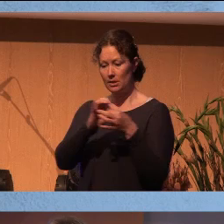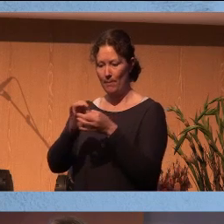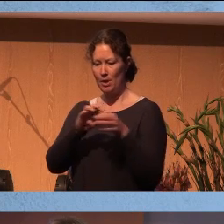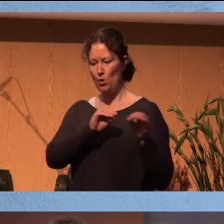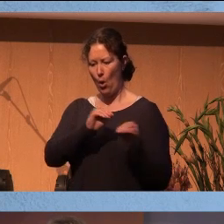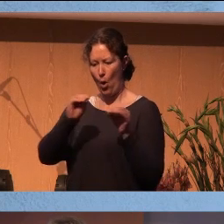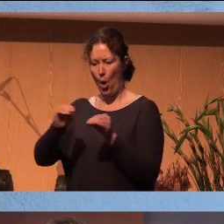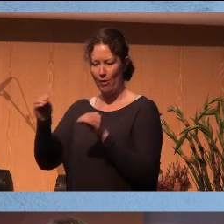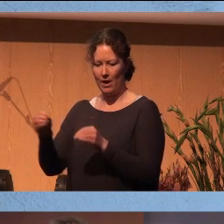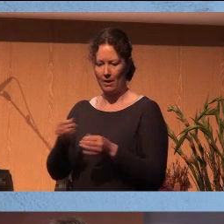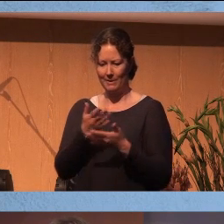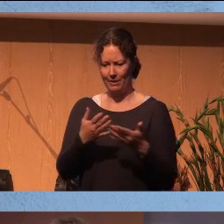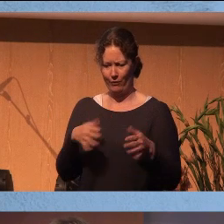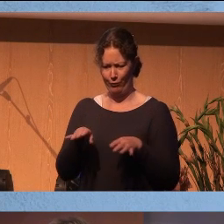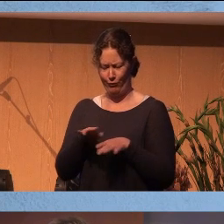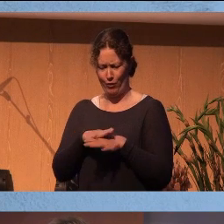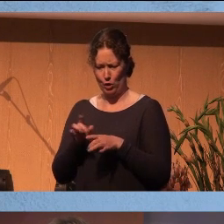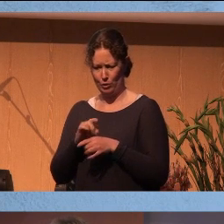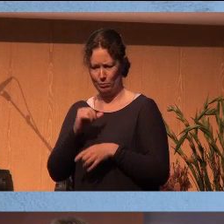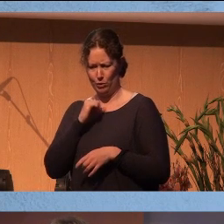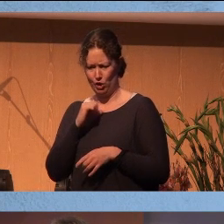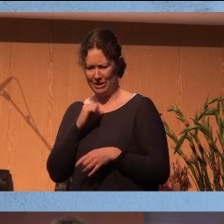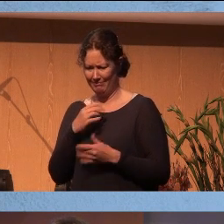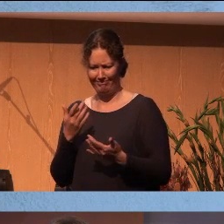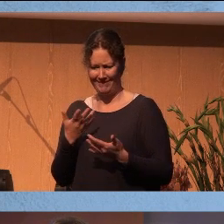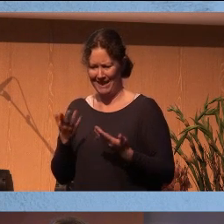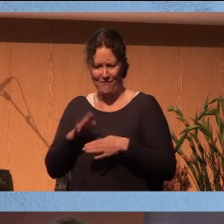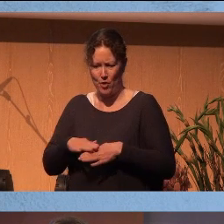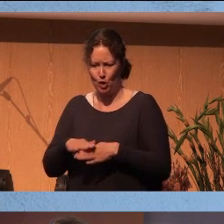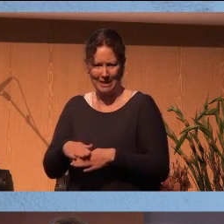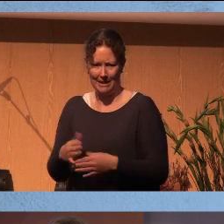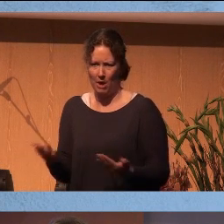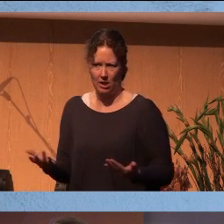mellom tjenestene mystiske og tilbudet uforutsigbart.